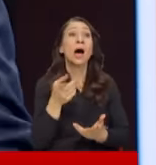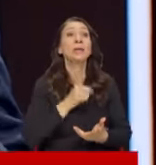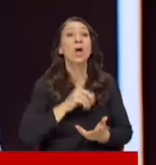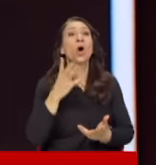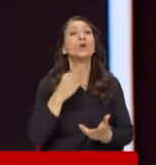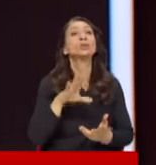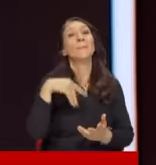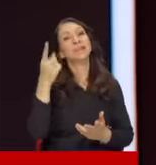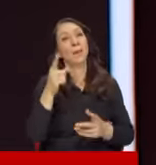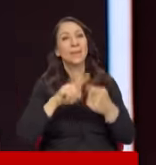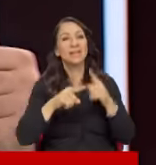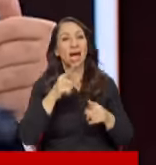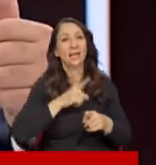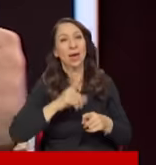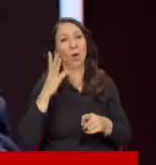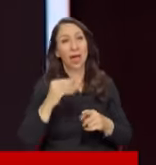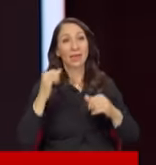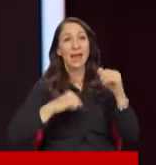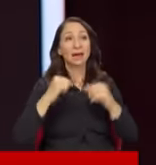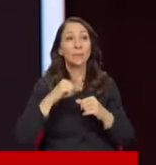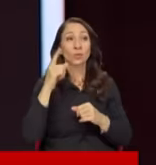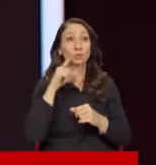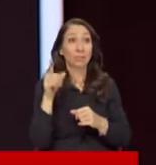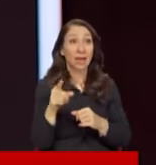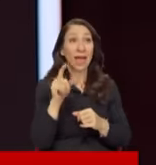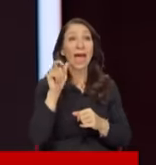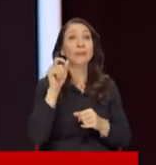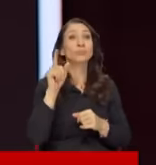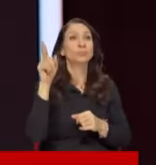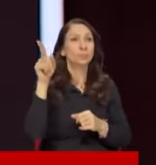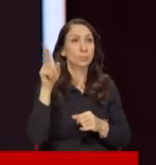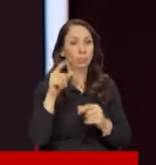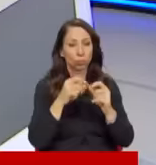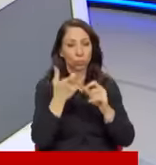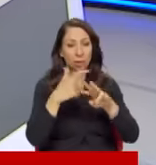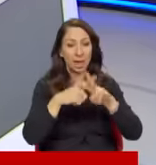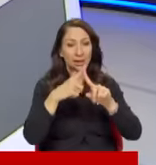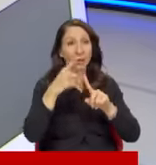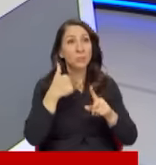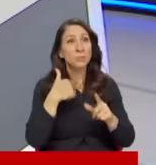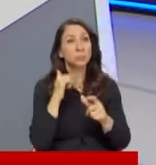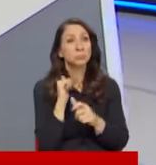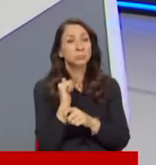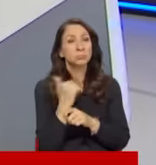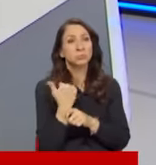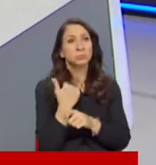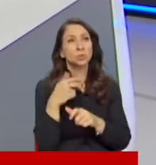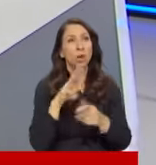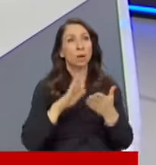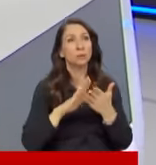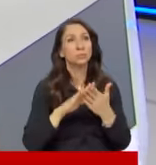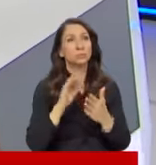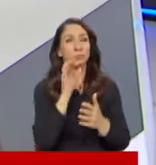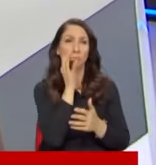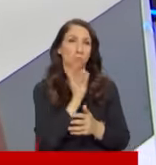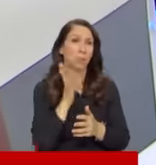olamayınca gidip başka bir partiden aday olan rakibinden ötürü mesela Eyüp Sultan'ı Bülent Öz benim nitelikli Yol Arkadaşım kabiliyetli bir